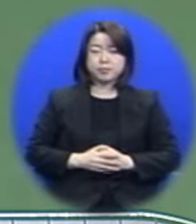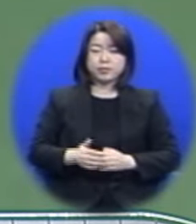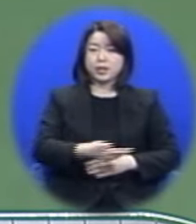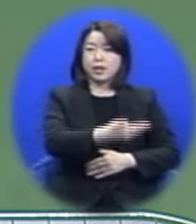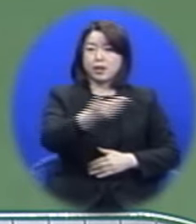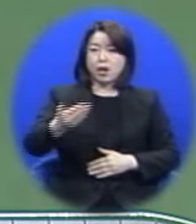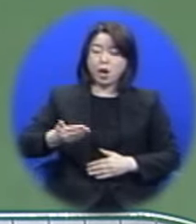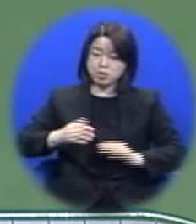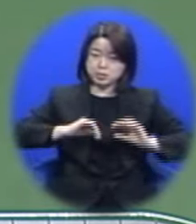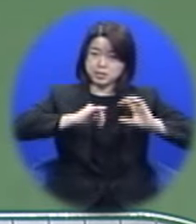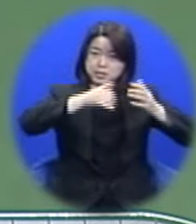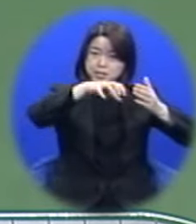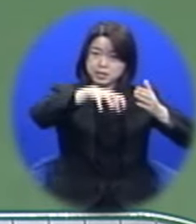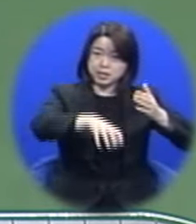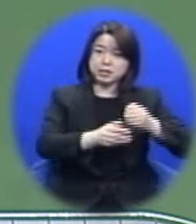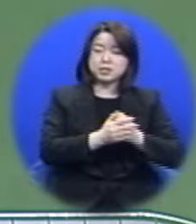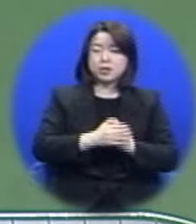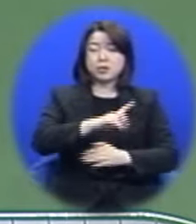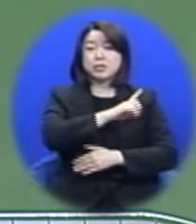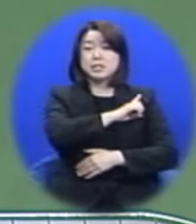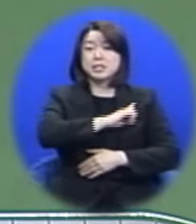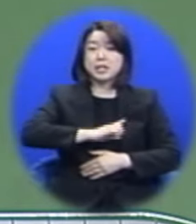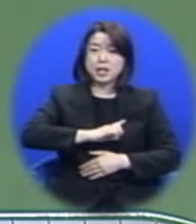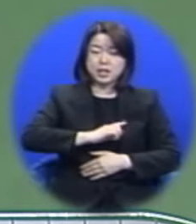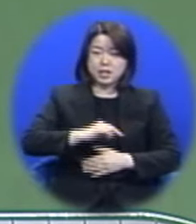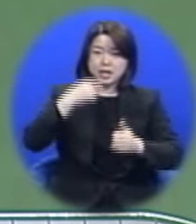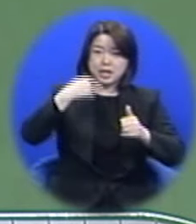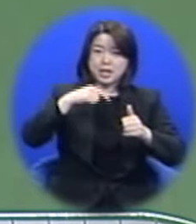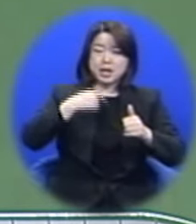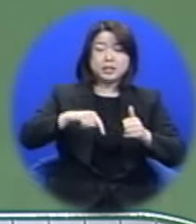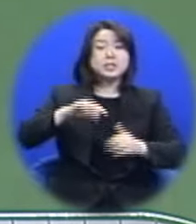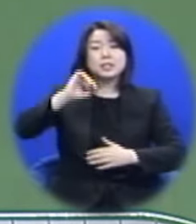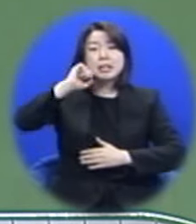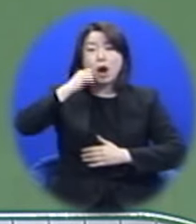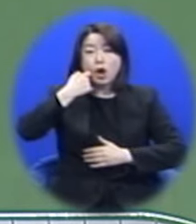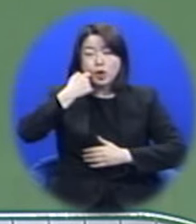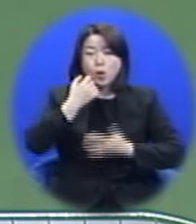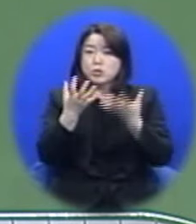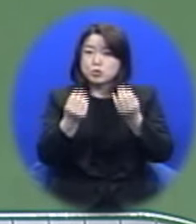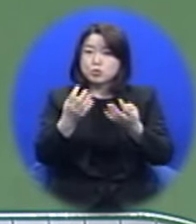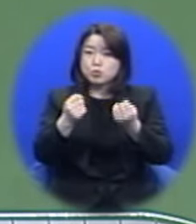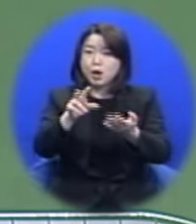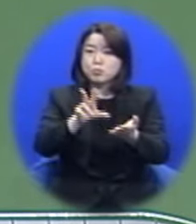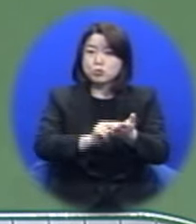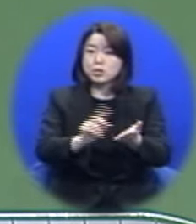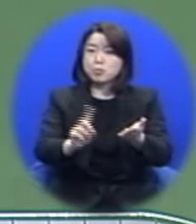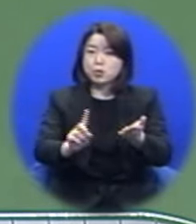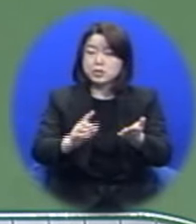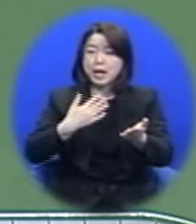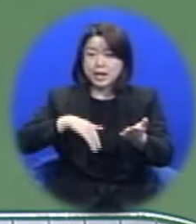여러분, 세상에서 가장 가르치기 어려운 수학 문제가 뭔지 아십니까?